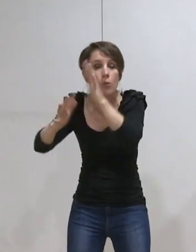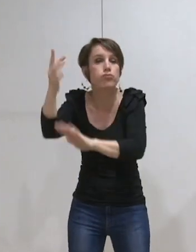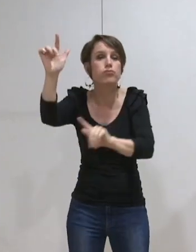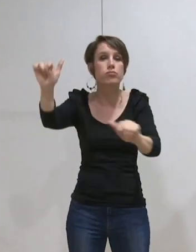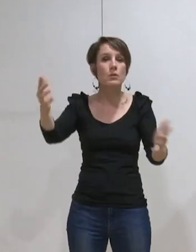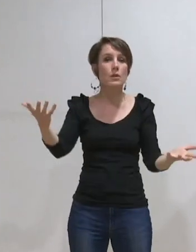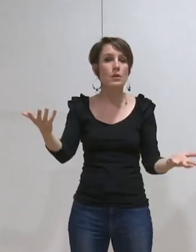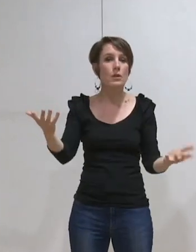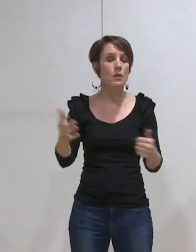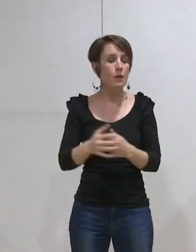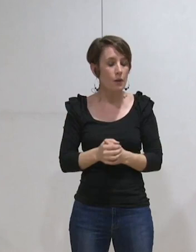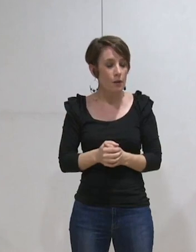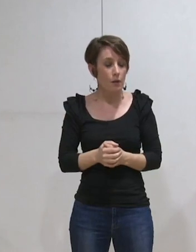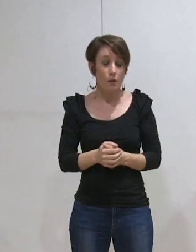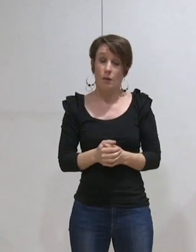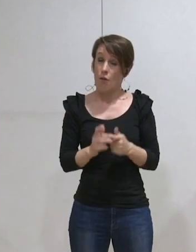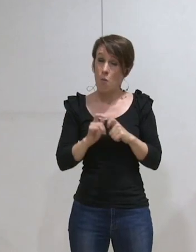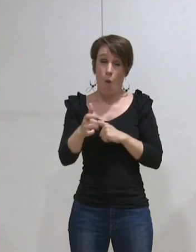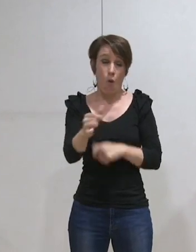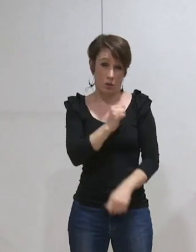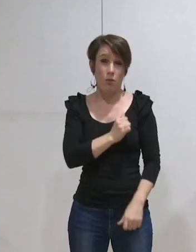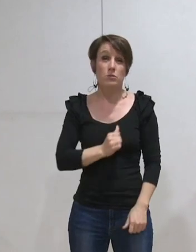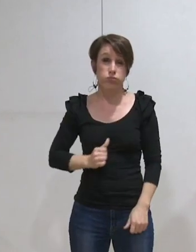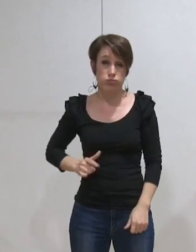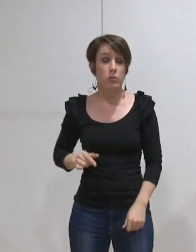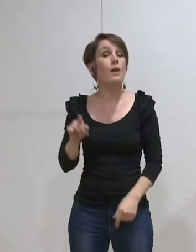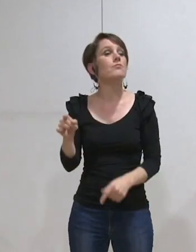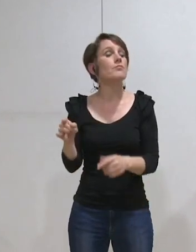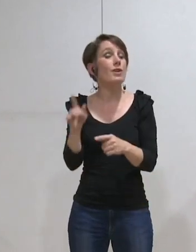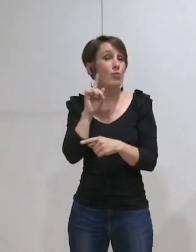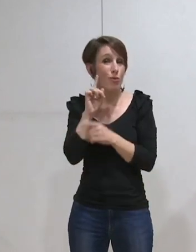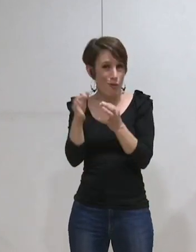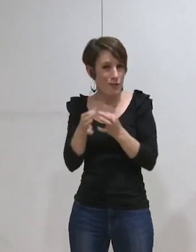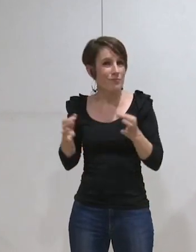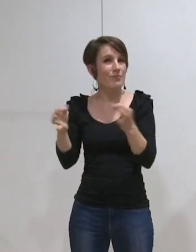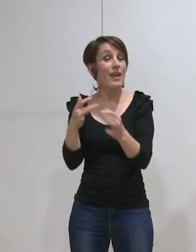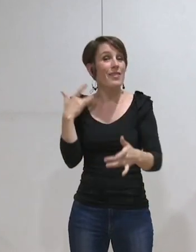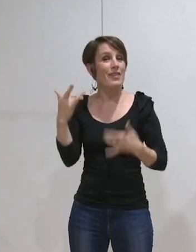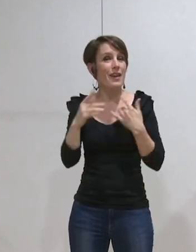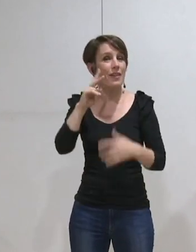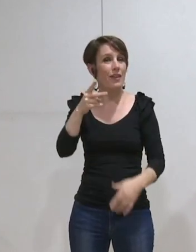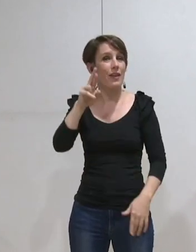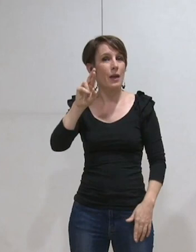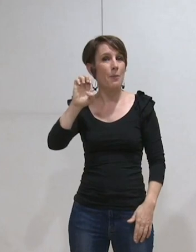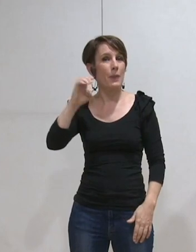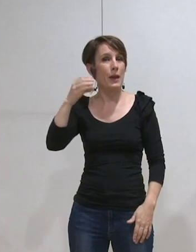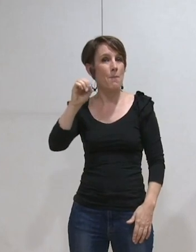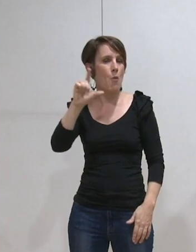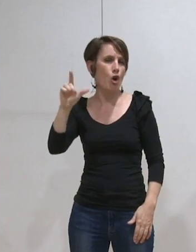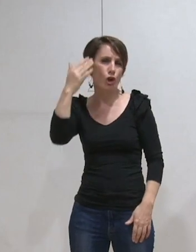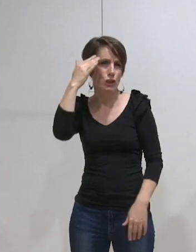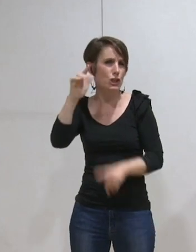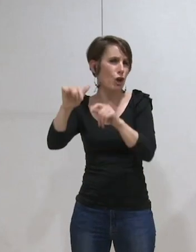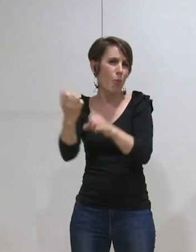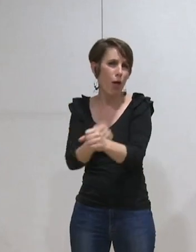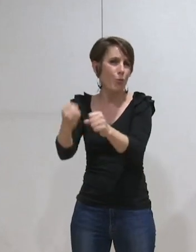puisque le théâtre Prémol dont chacun ici connaît la longue histoire la salle d'activité